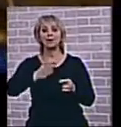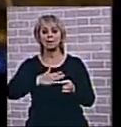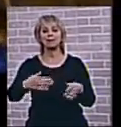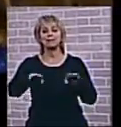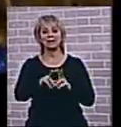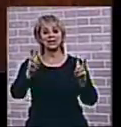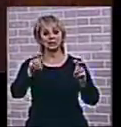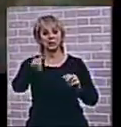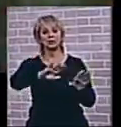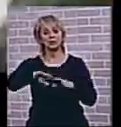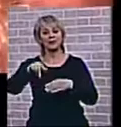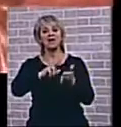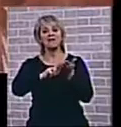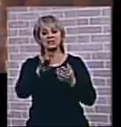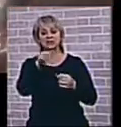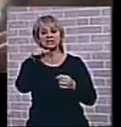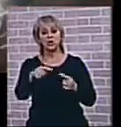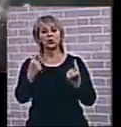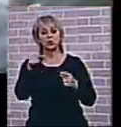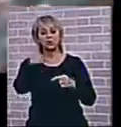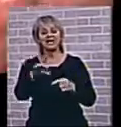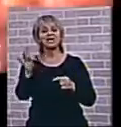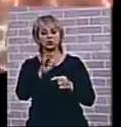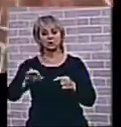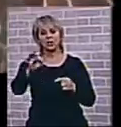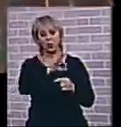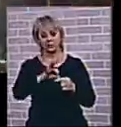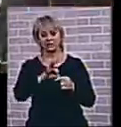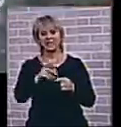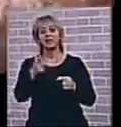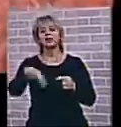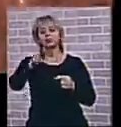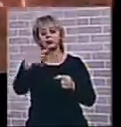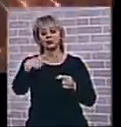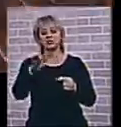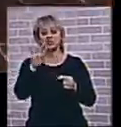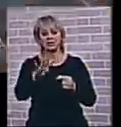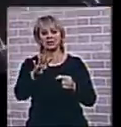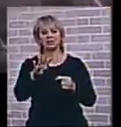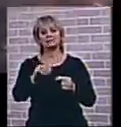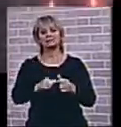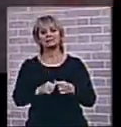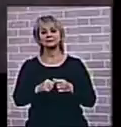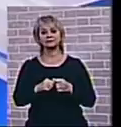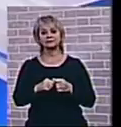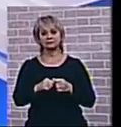Под таким слоганом проходит 80-летний юбилей Ростовской области. Галина Белоусова, Дон-24.